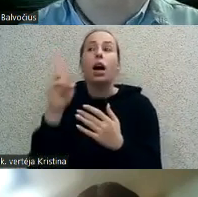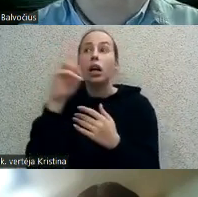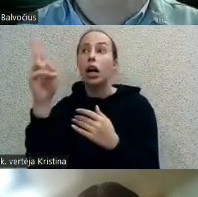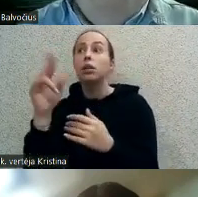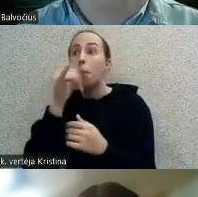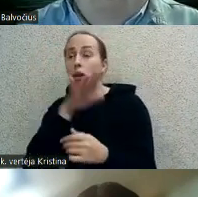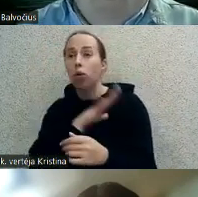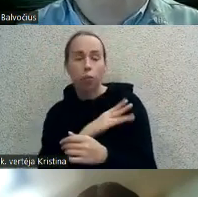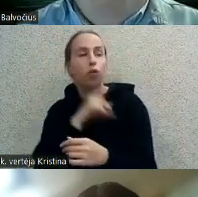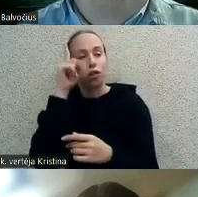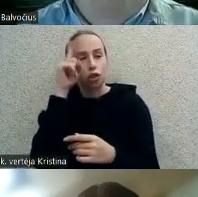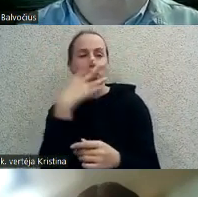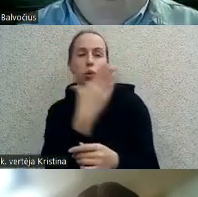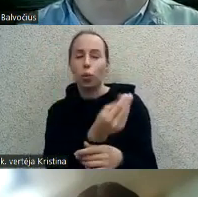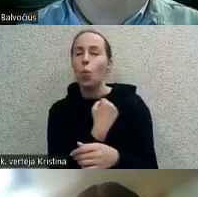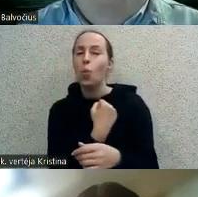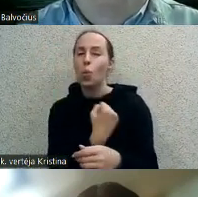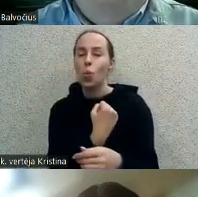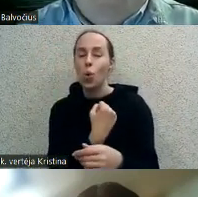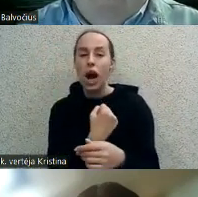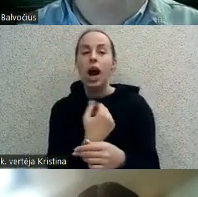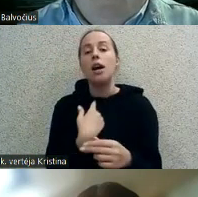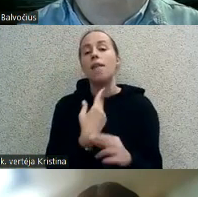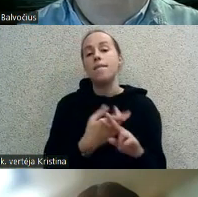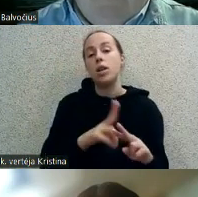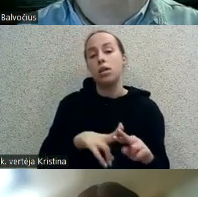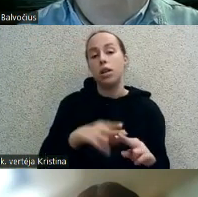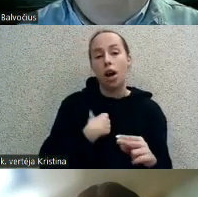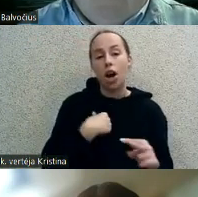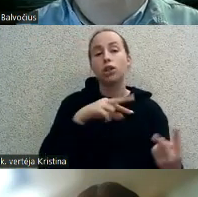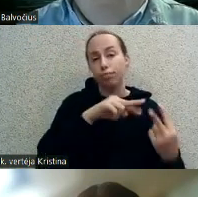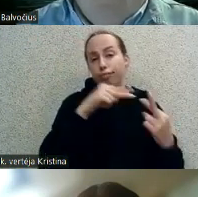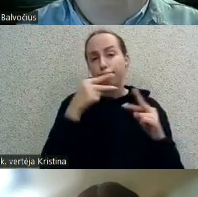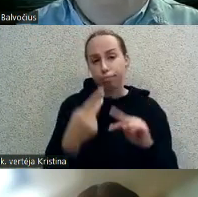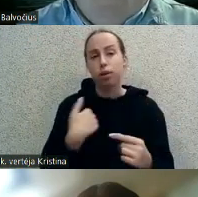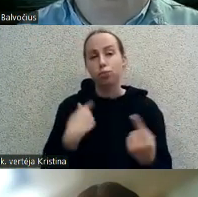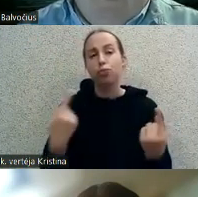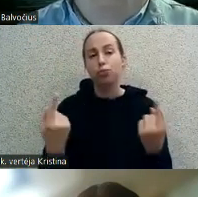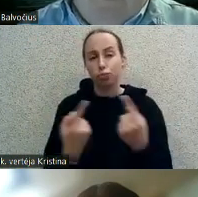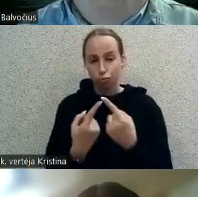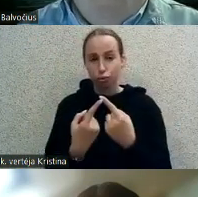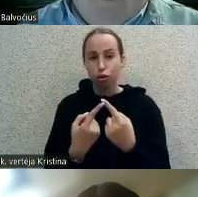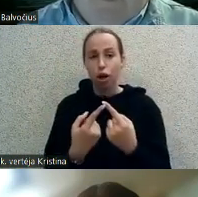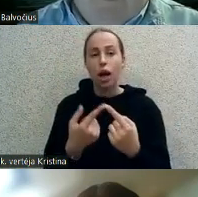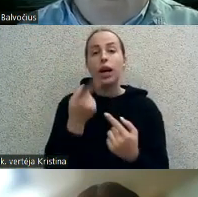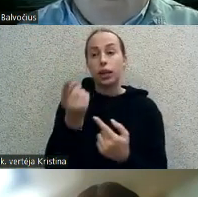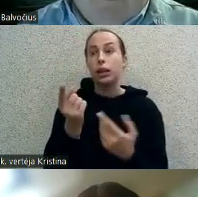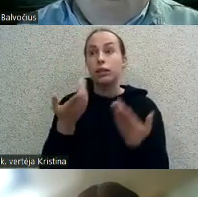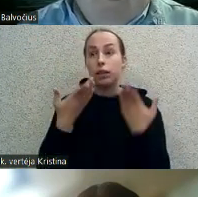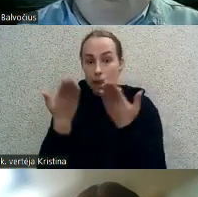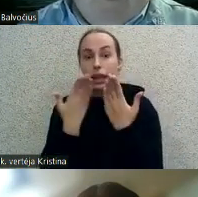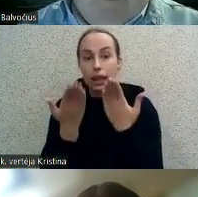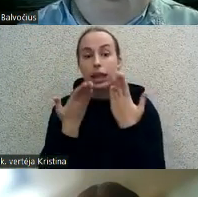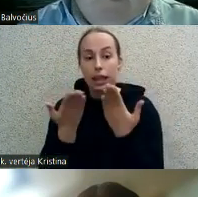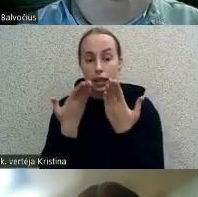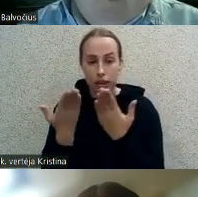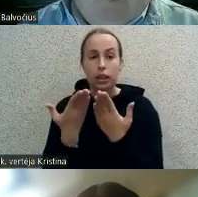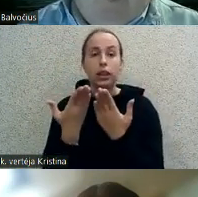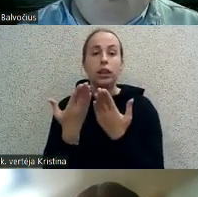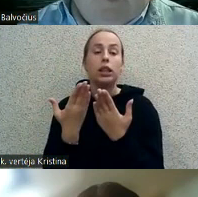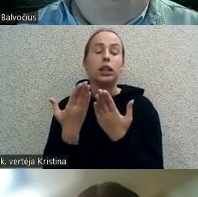nepakeičiamas dalykas. Tai o toj vietoj aš už diferencijavimą ir vienareikšmio pasakymo, kad skaityti ir tik skaityti tikrai, tikrai